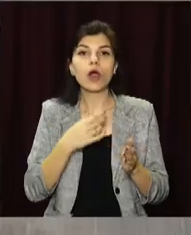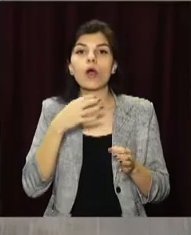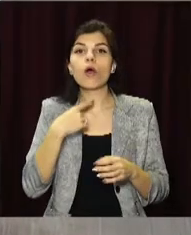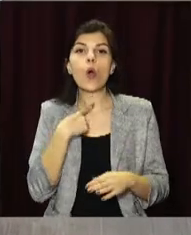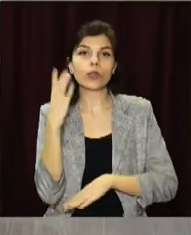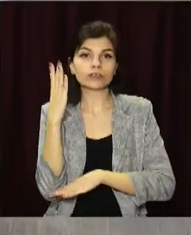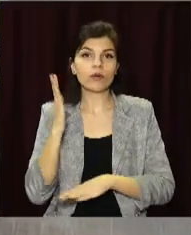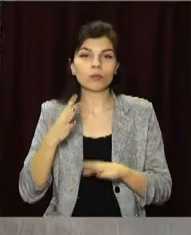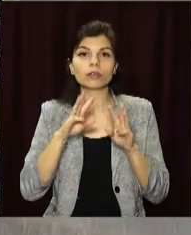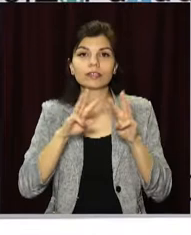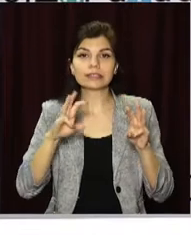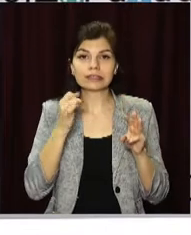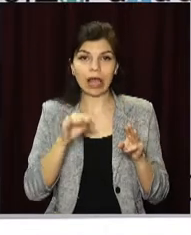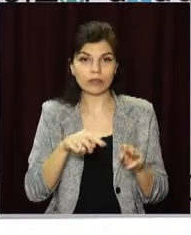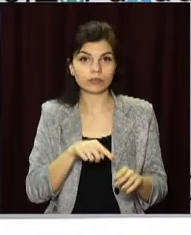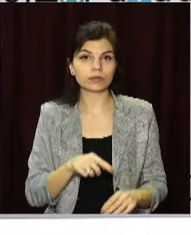сайті відомства.